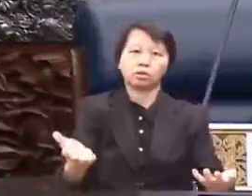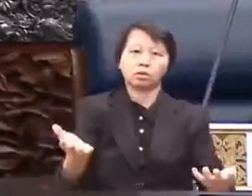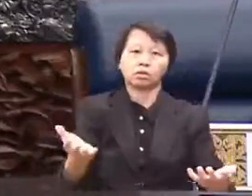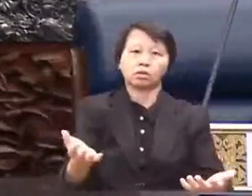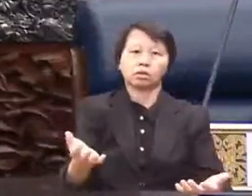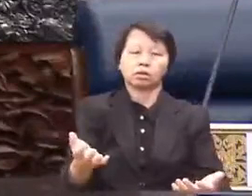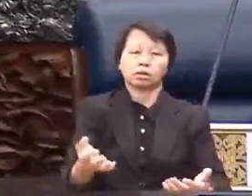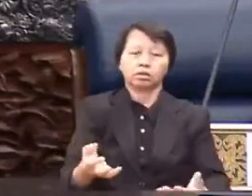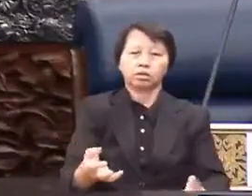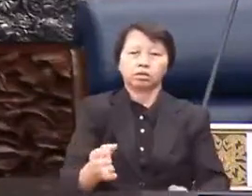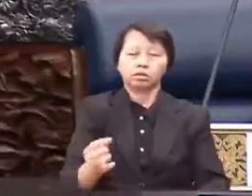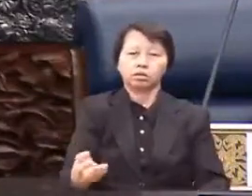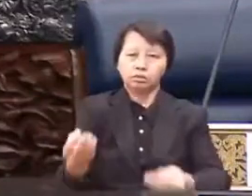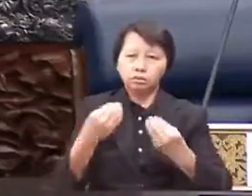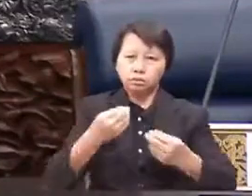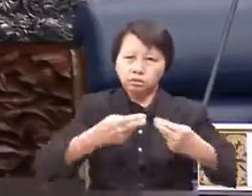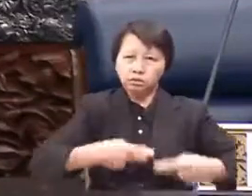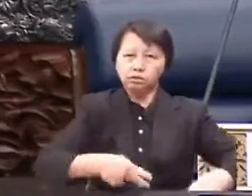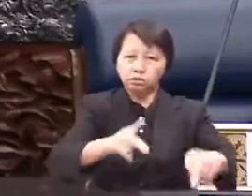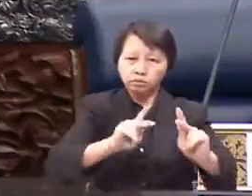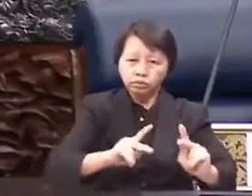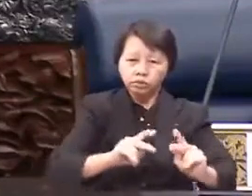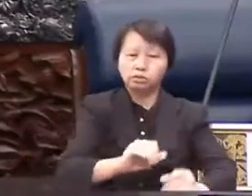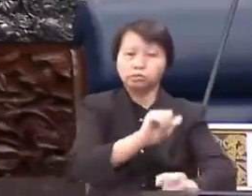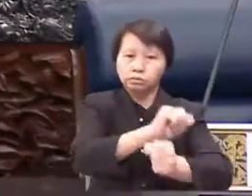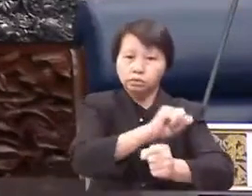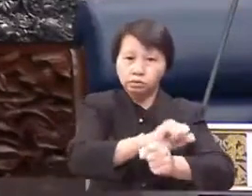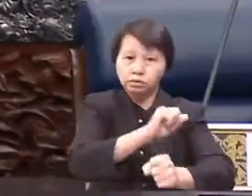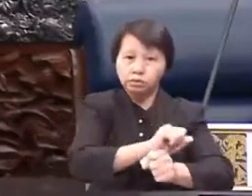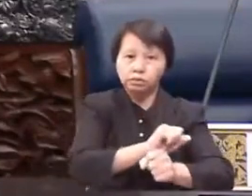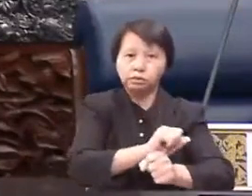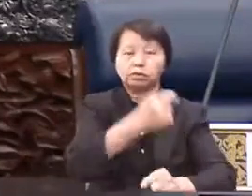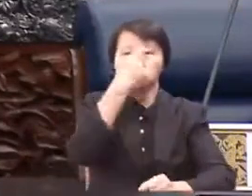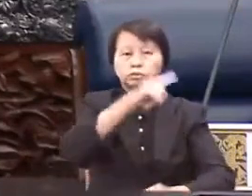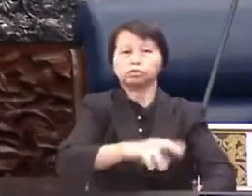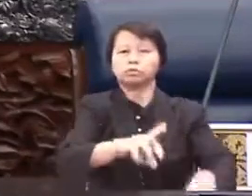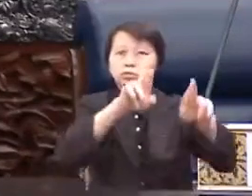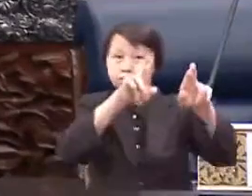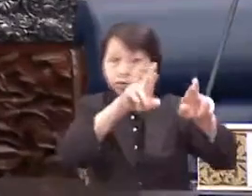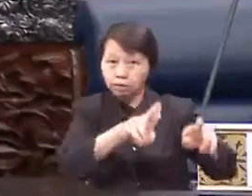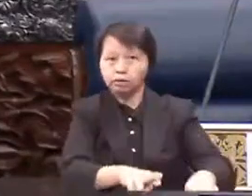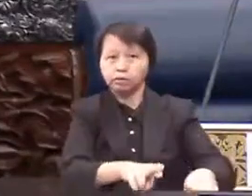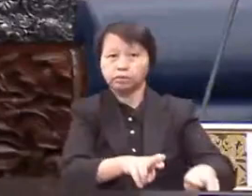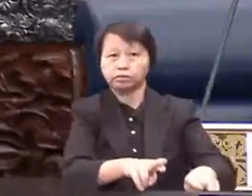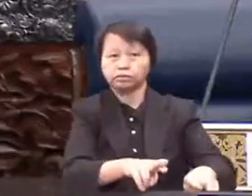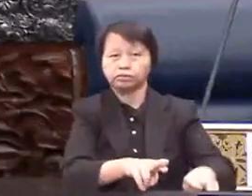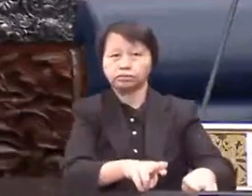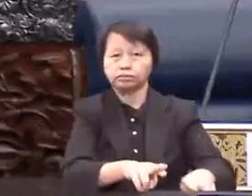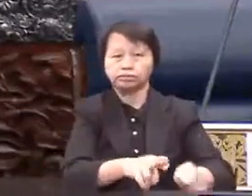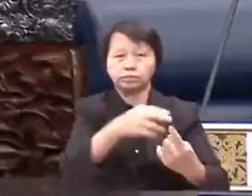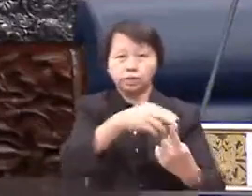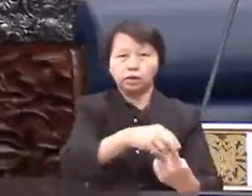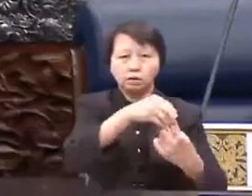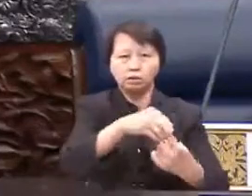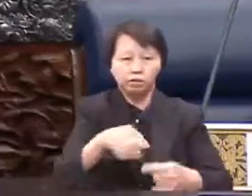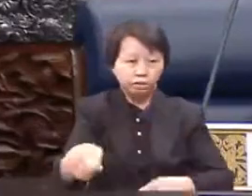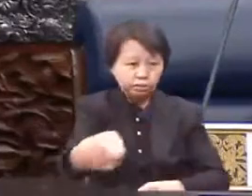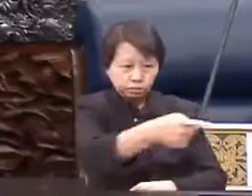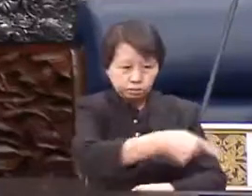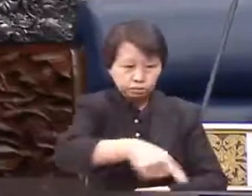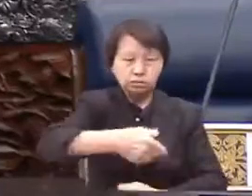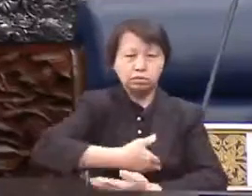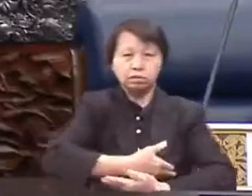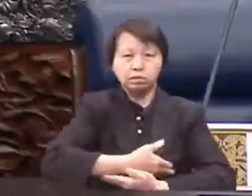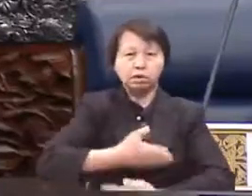Dia memberikan sesuatu peluang pekerjaan untuk rakyat terutamanya mereka anak-anak